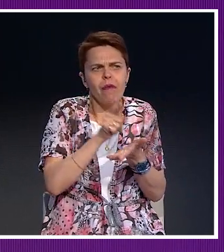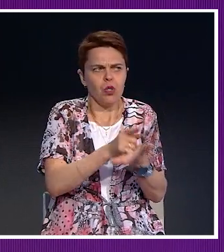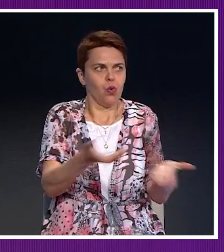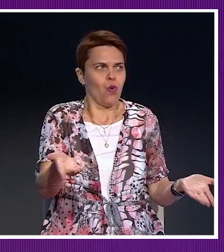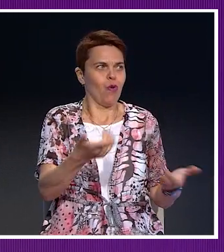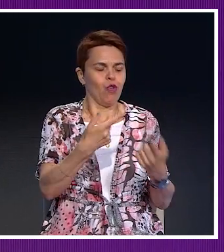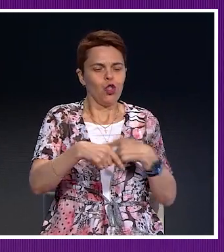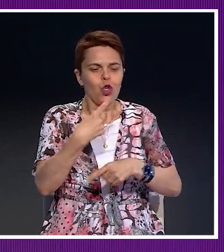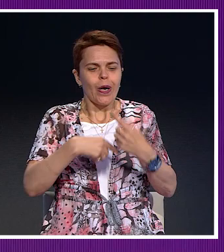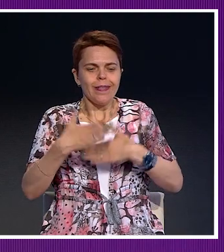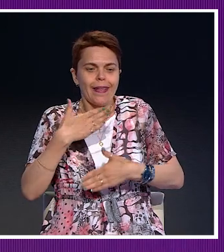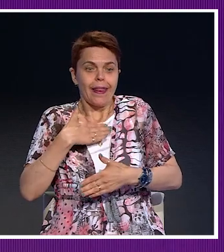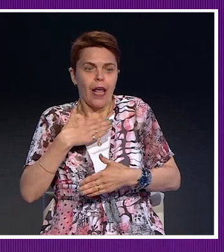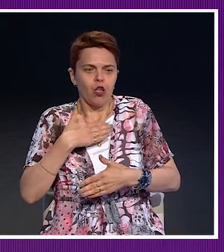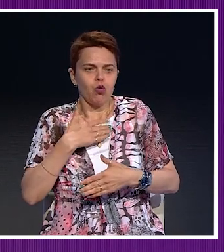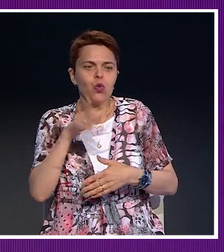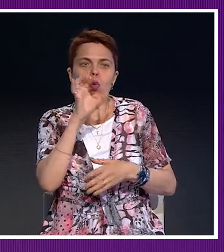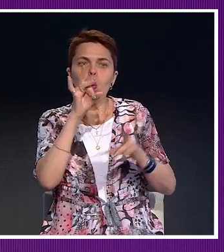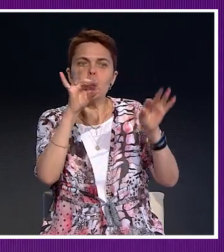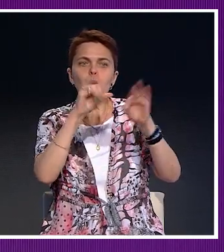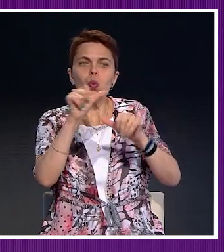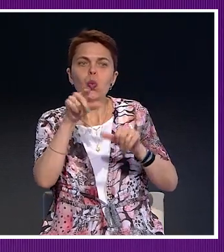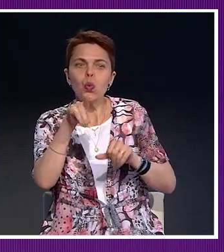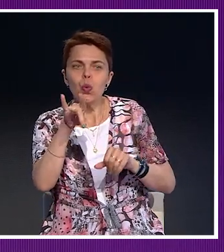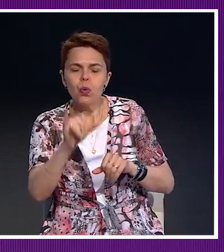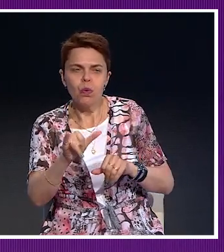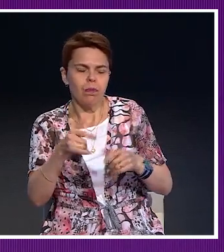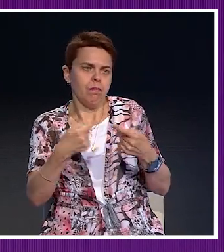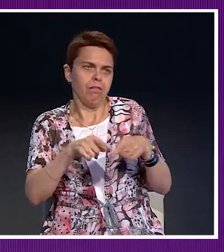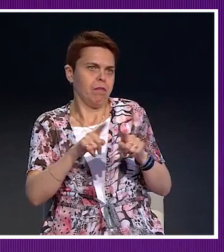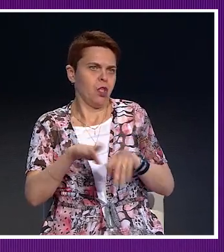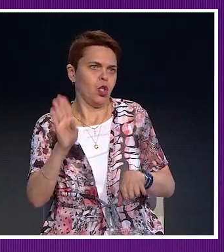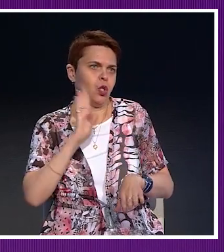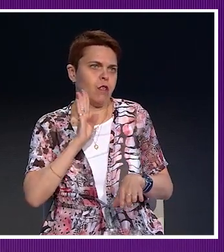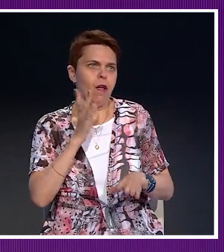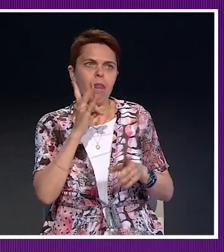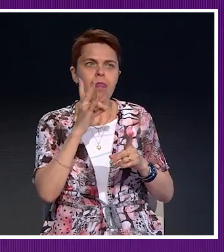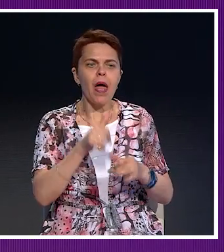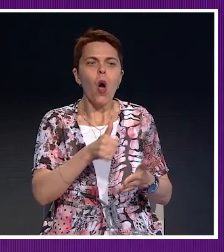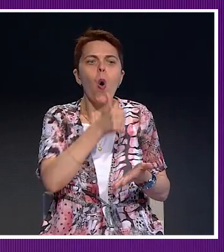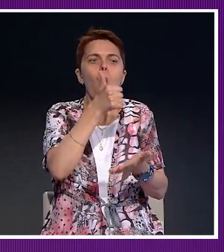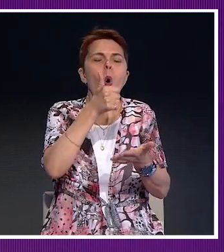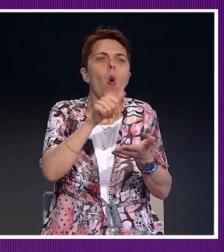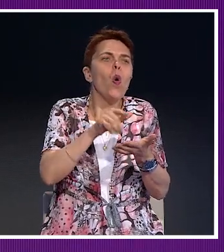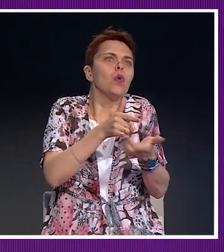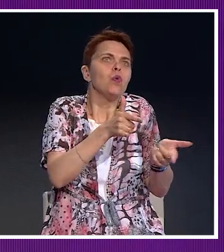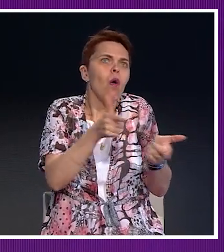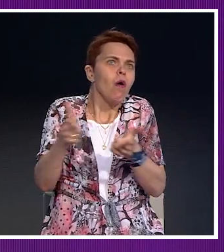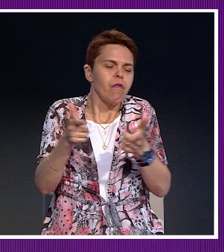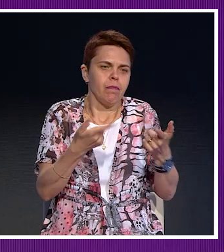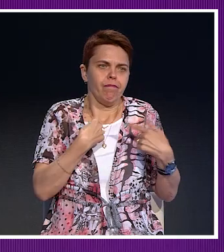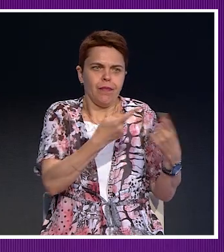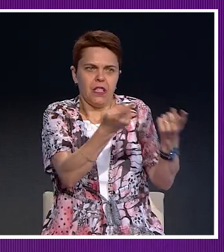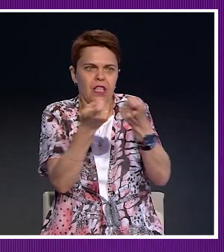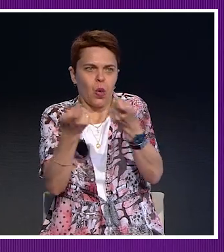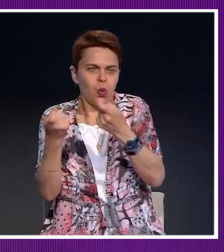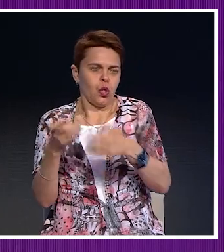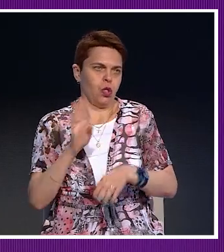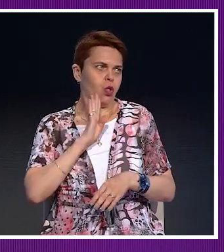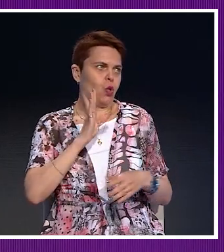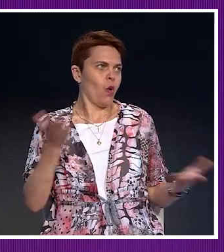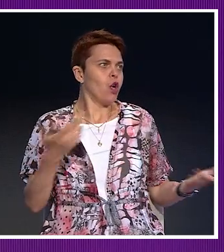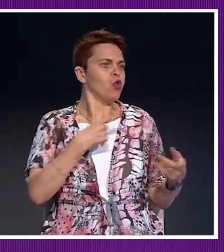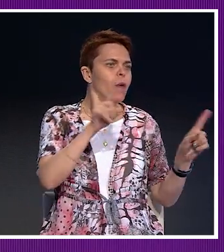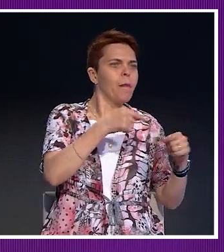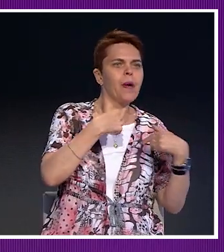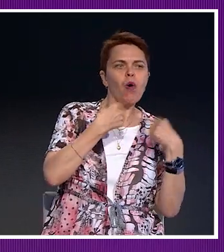через нашу партійну структуру, а стільки через те, що на місцях дуже часто жінки не готові залучатися в процес виборів. Та, ми дуже часто бачимо, що